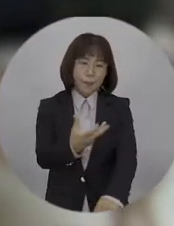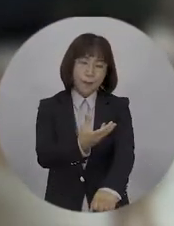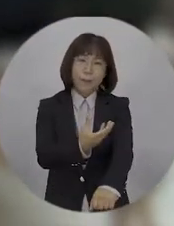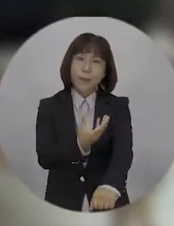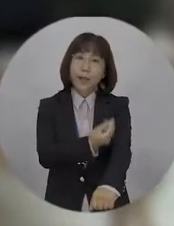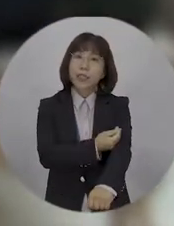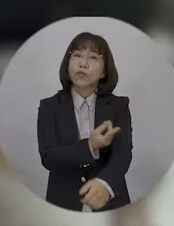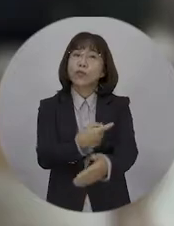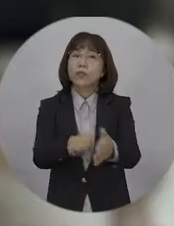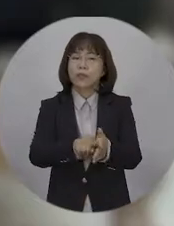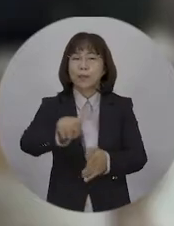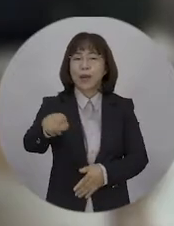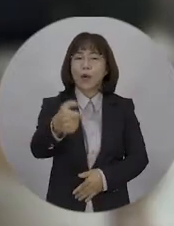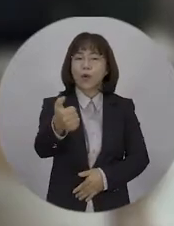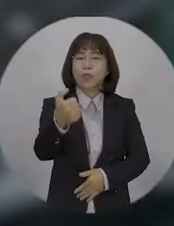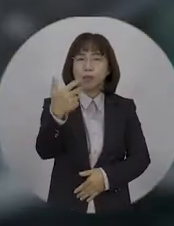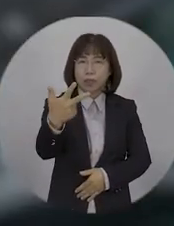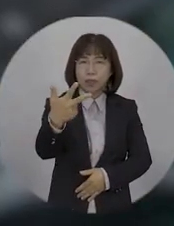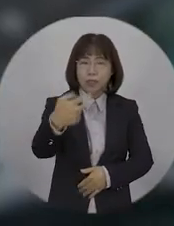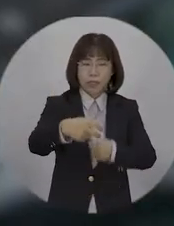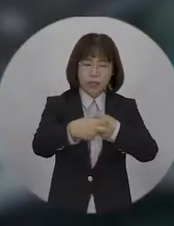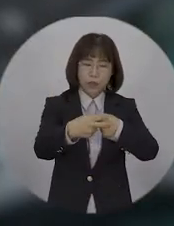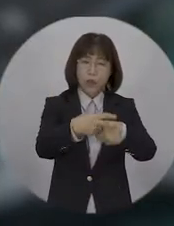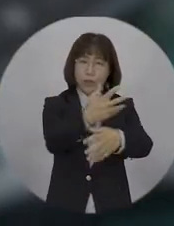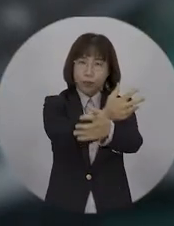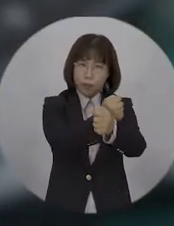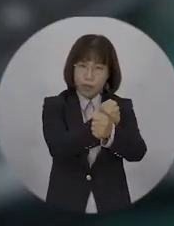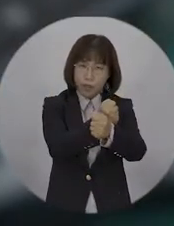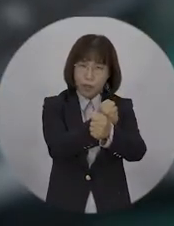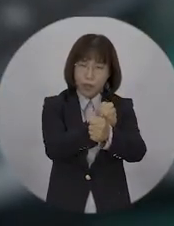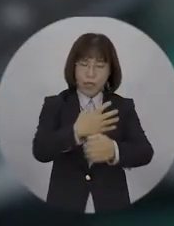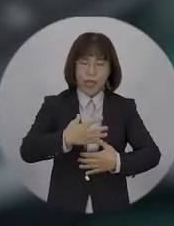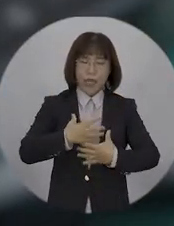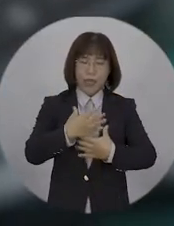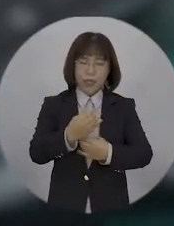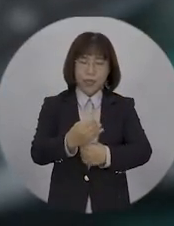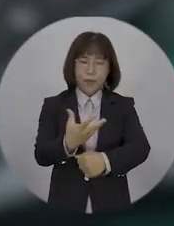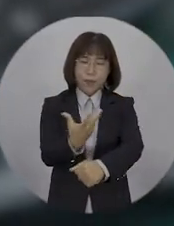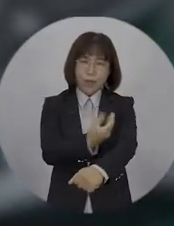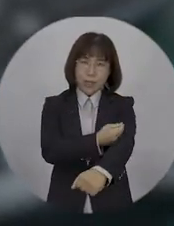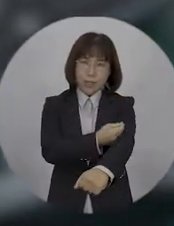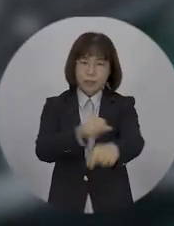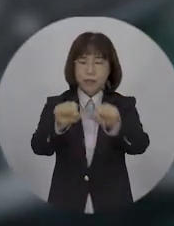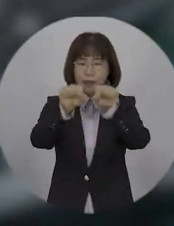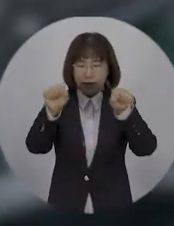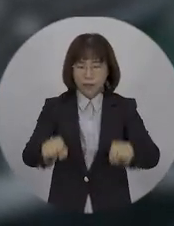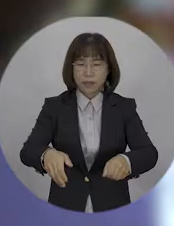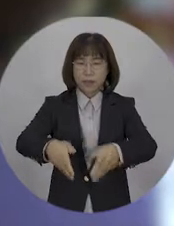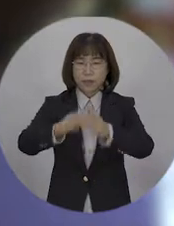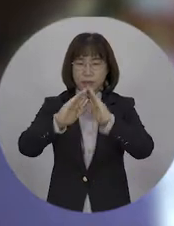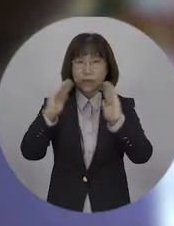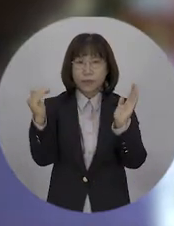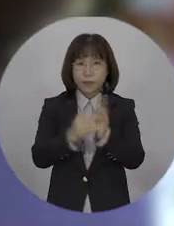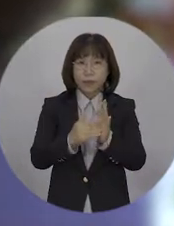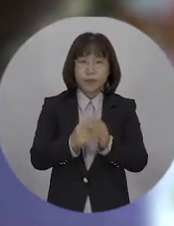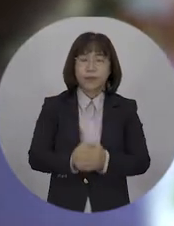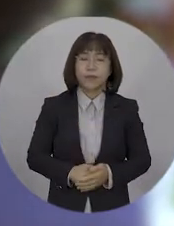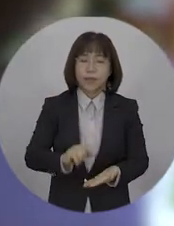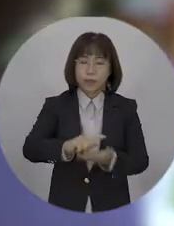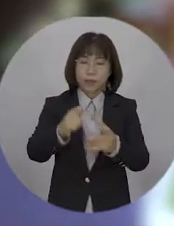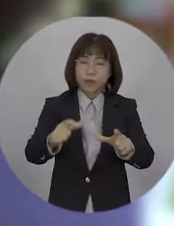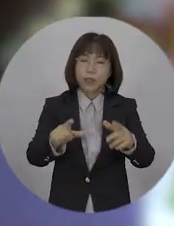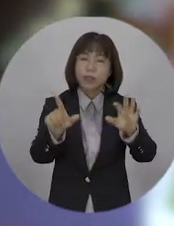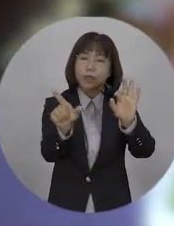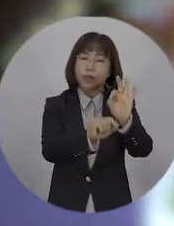백신 7개 의료기관과 위탁 계약을 체결해 지역사회 전반에 안전한 백신 접종 체계를 구축했습니다.